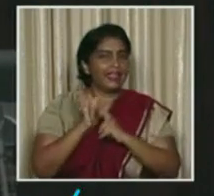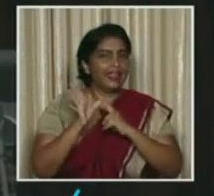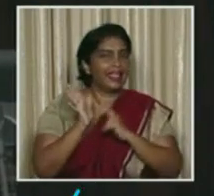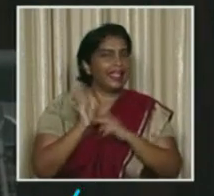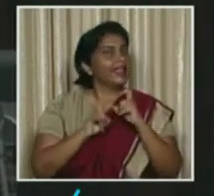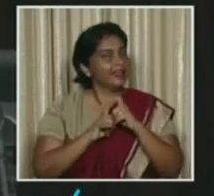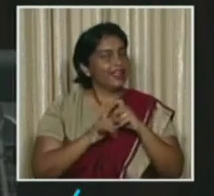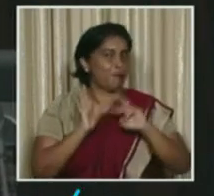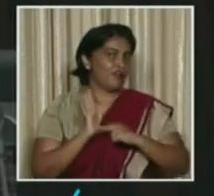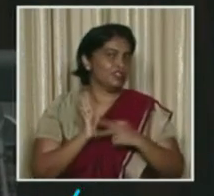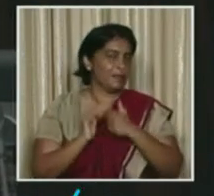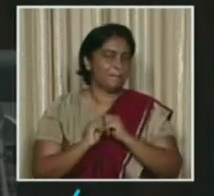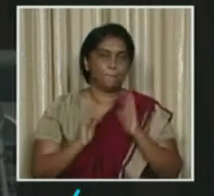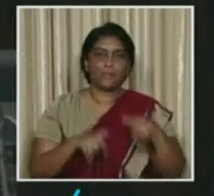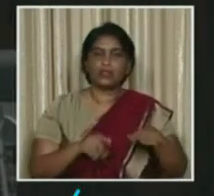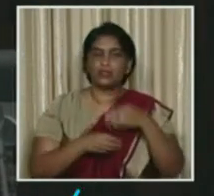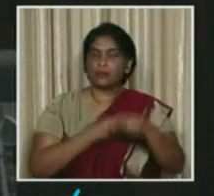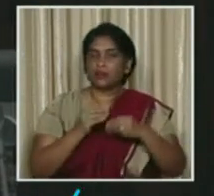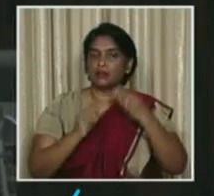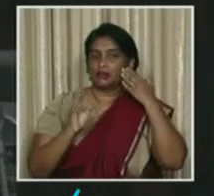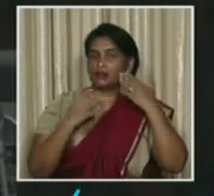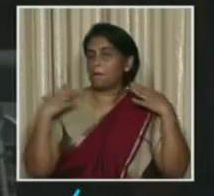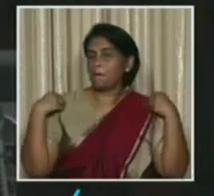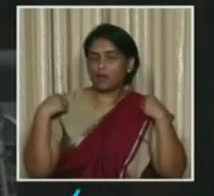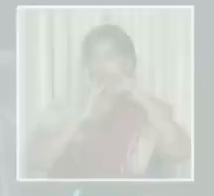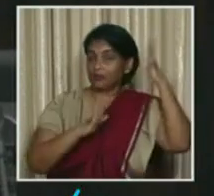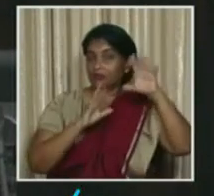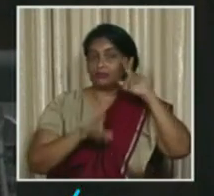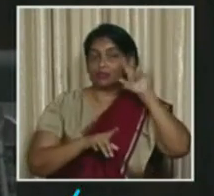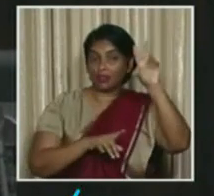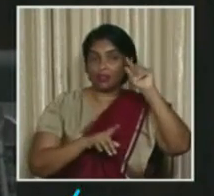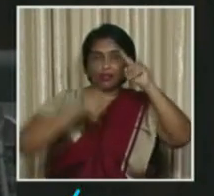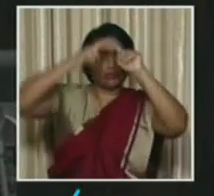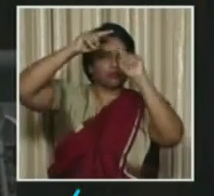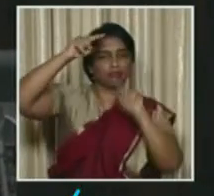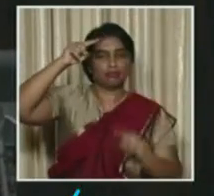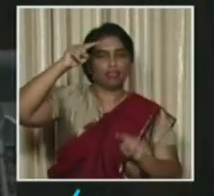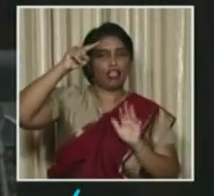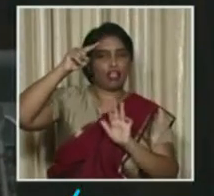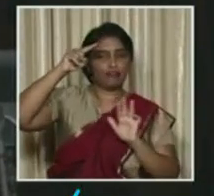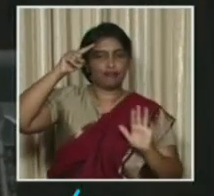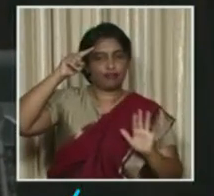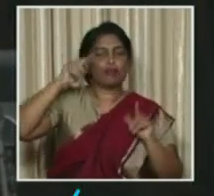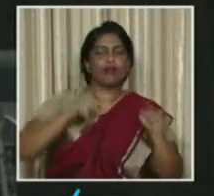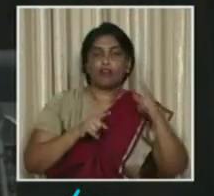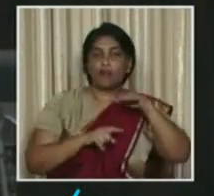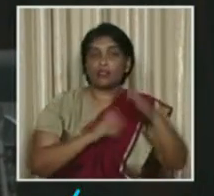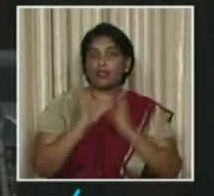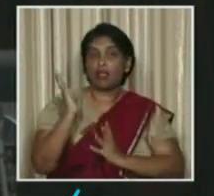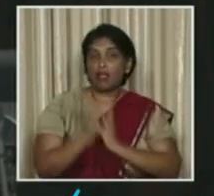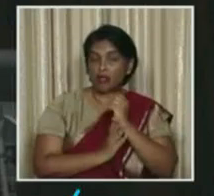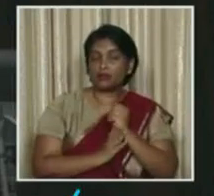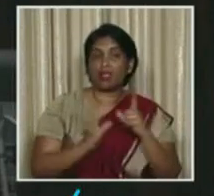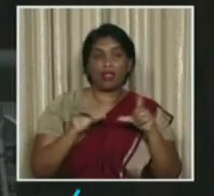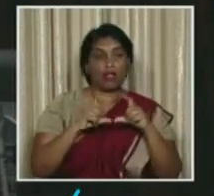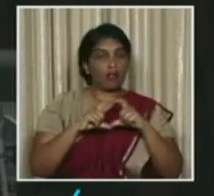අපි ව්‍යාපාර පහසුකම් කිරීමේ දර්ශකයේ ජාත්‍යන්තර දර්ශකයේ 99 වෙනි ස්ථානයේ ඉන්නේ. විශේෂයෙන්ම ඉඩම් අයිති පිළිබඳ බලපත්‍ර ලබා